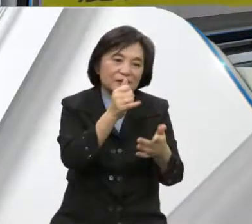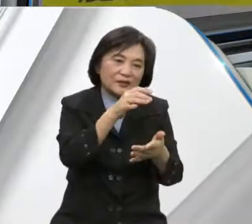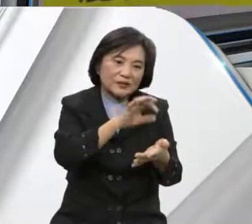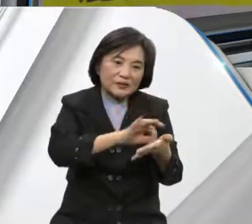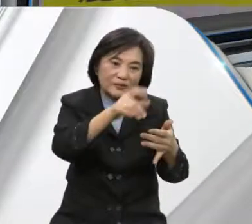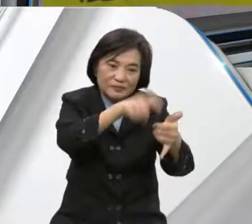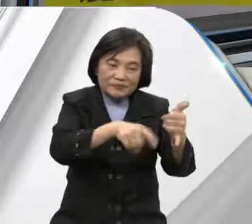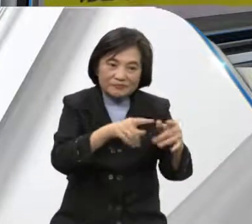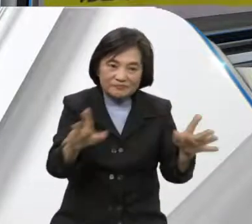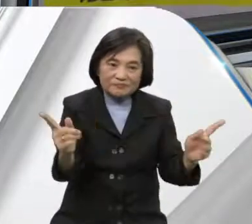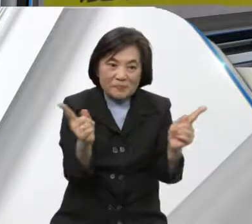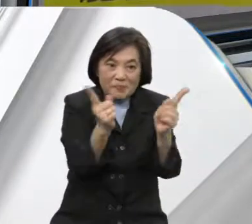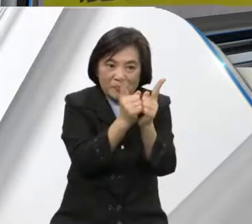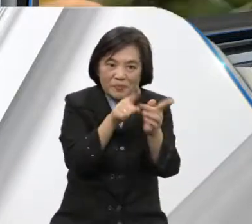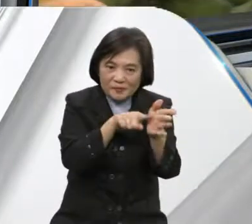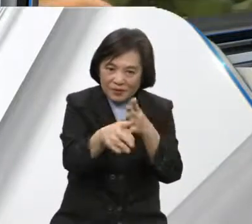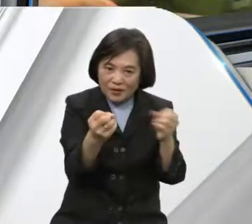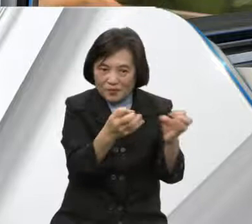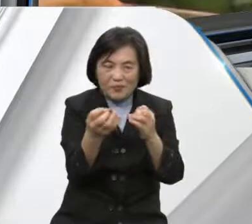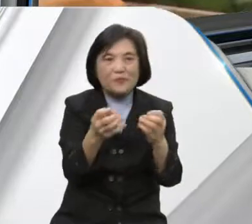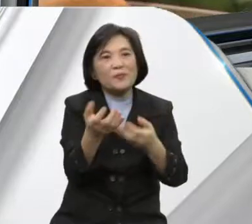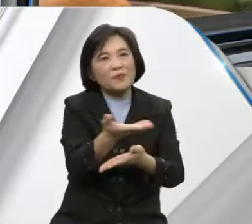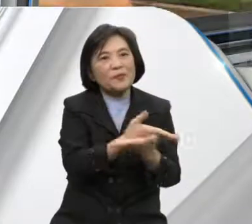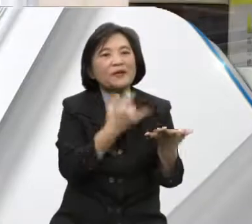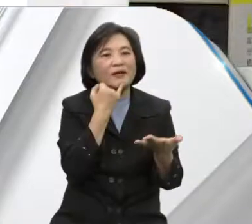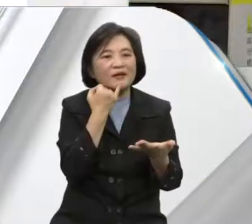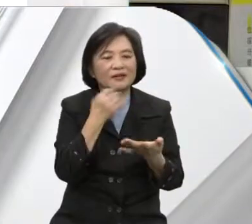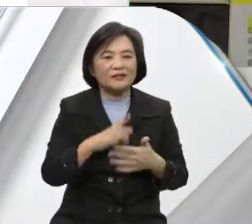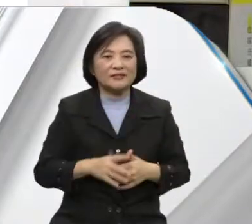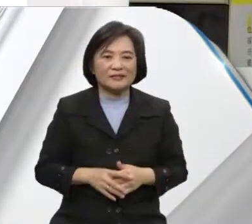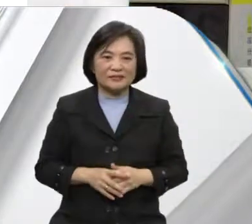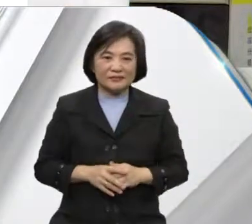直接对了消费者面对面沟通。